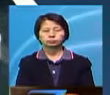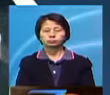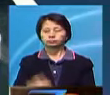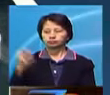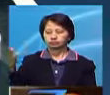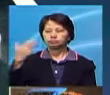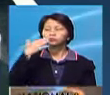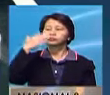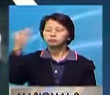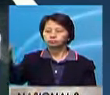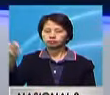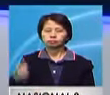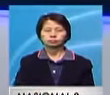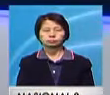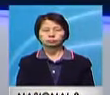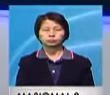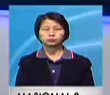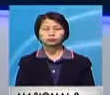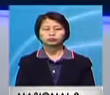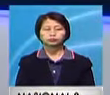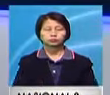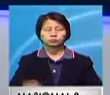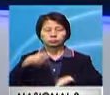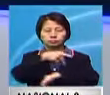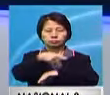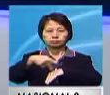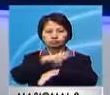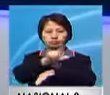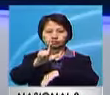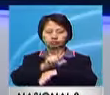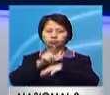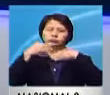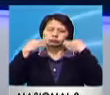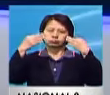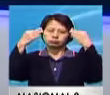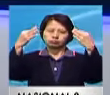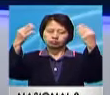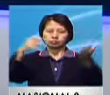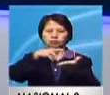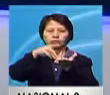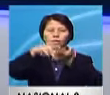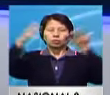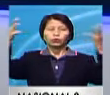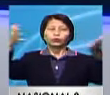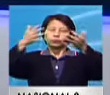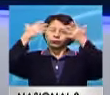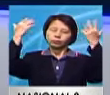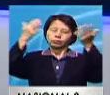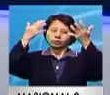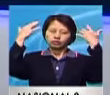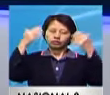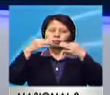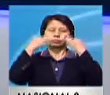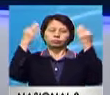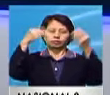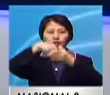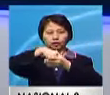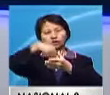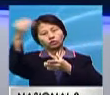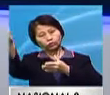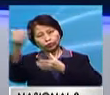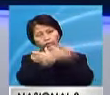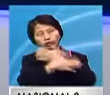Mohan, terima kasih. Pulau Langkawi terkenal sebagai pusat peranginan yang terkemuka di dalam dan luar